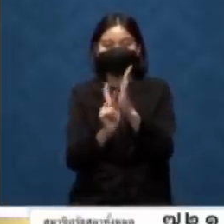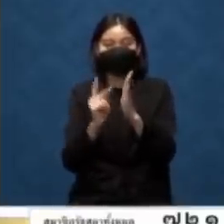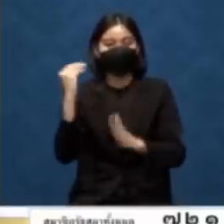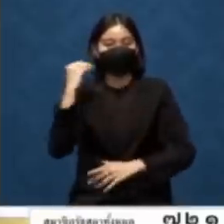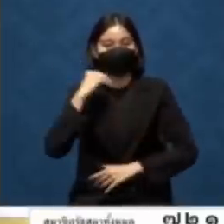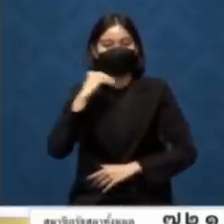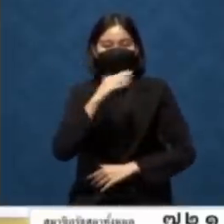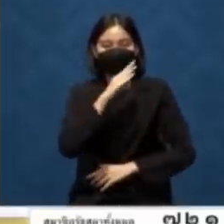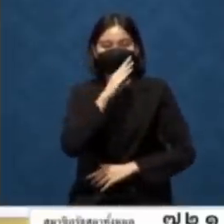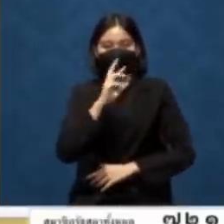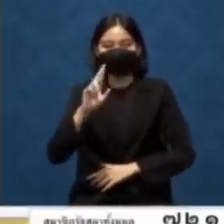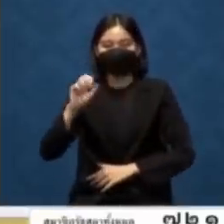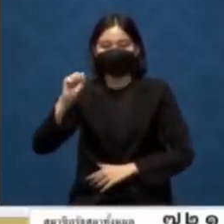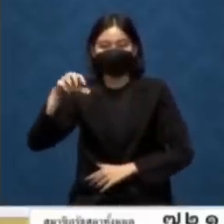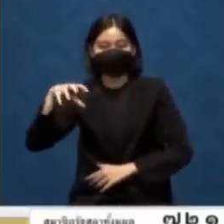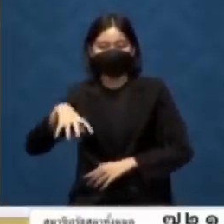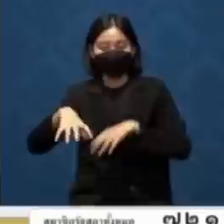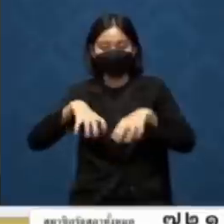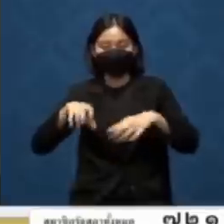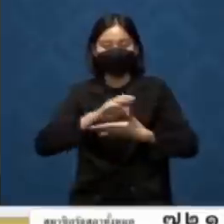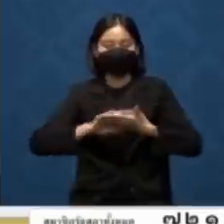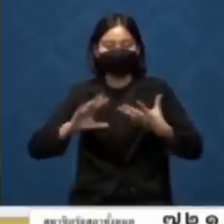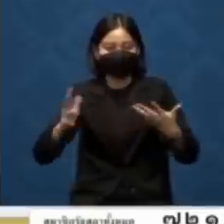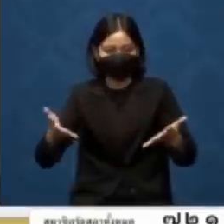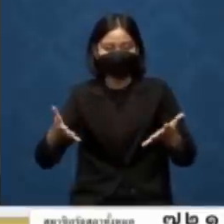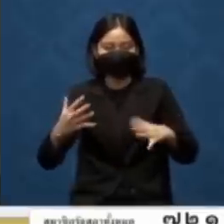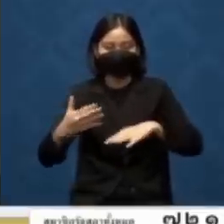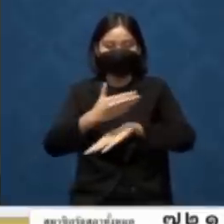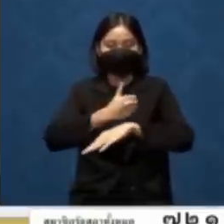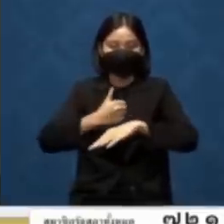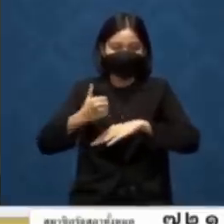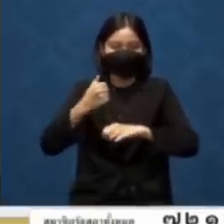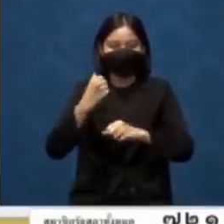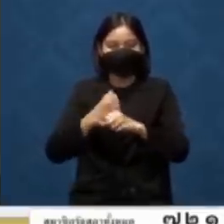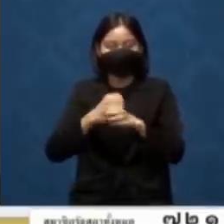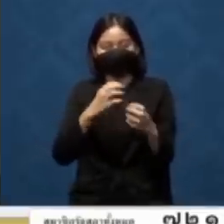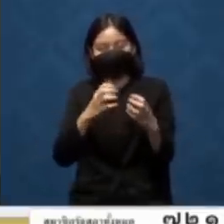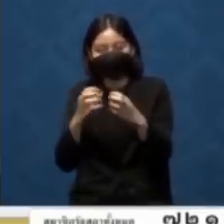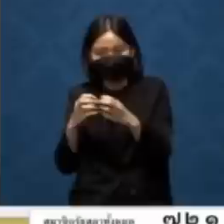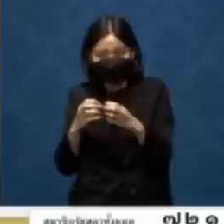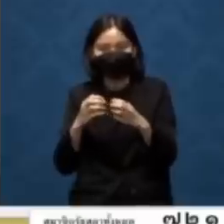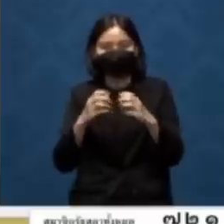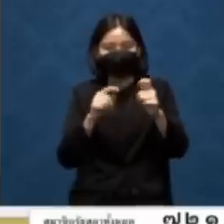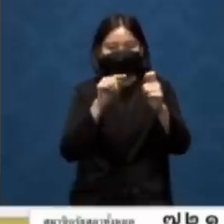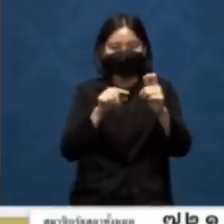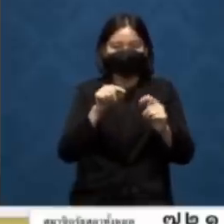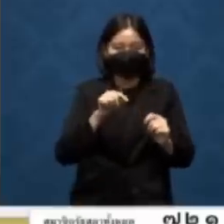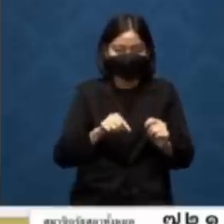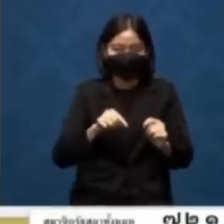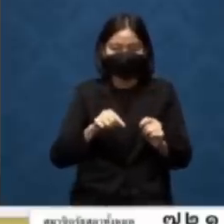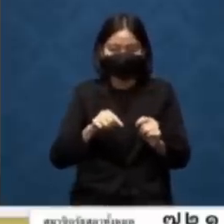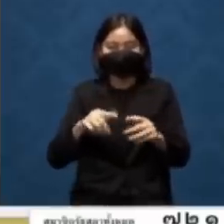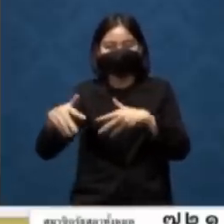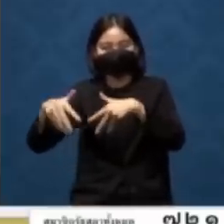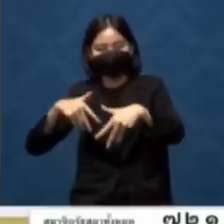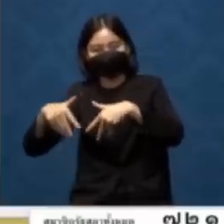ถ้าวันไหน ราศพามายองไปจดการให้เสร็ถือวอำนาที่ซ้ำซ้อนกัระหว่างส่วกลางภูมิภาคกัส่วทองถินนั้นให้เป็อัยกเลิกไปให